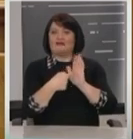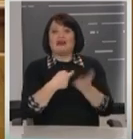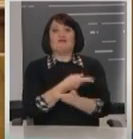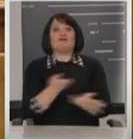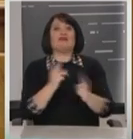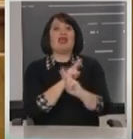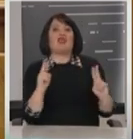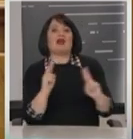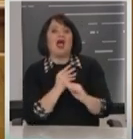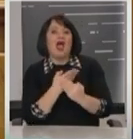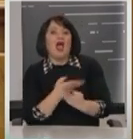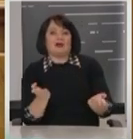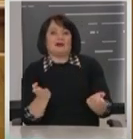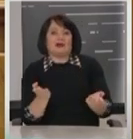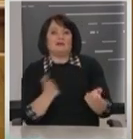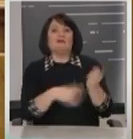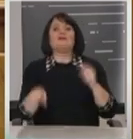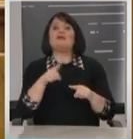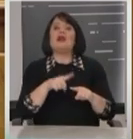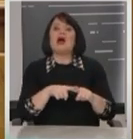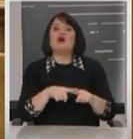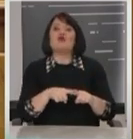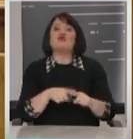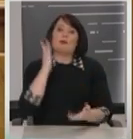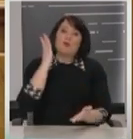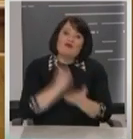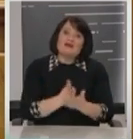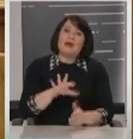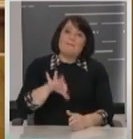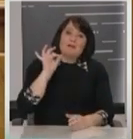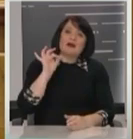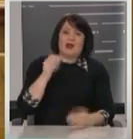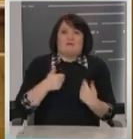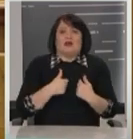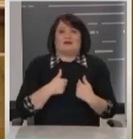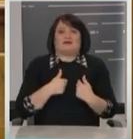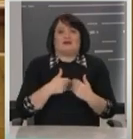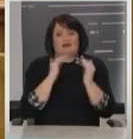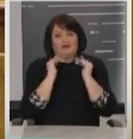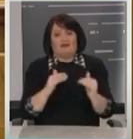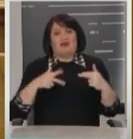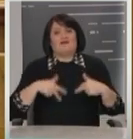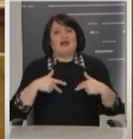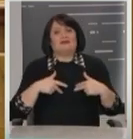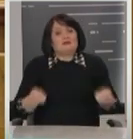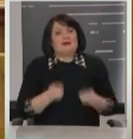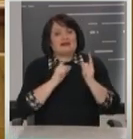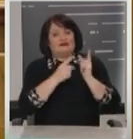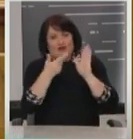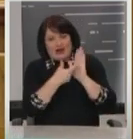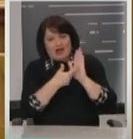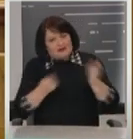τραπέζι. Και ο ελληνικός λαός επέλεξε πάλι εμάς να υλοποιήσουμε τη